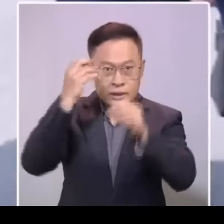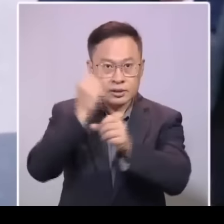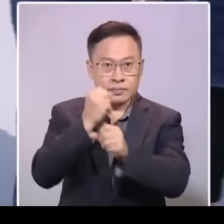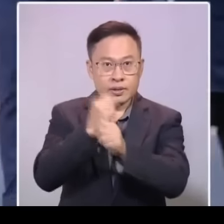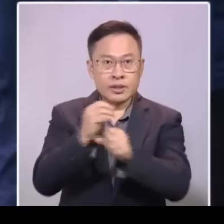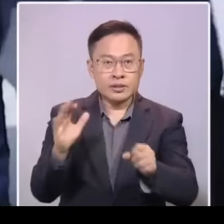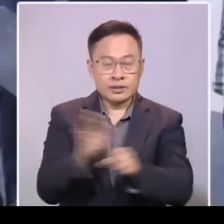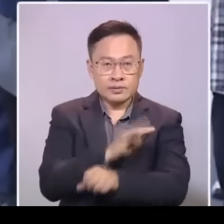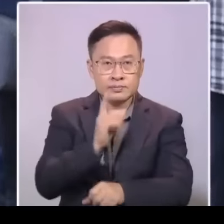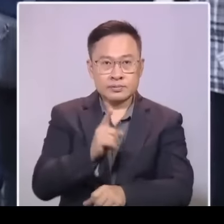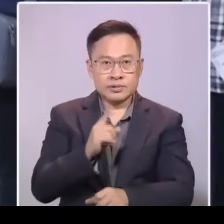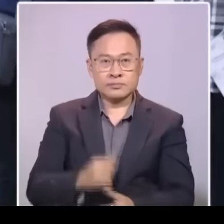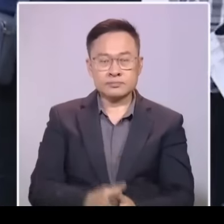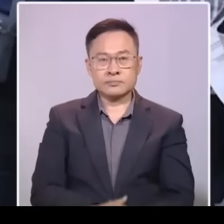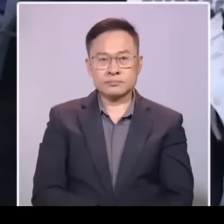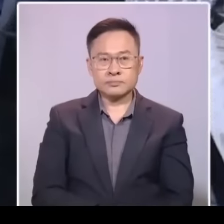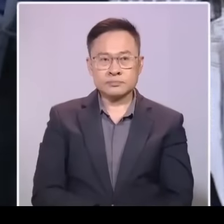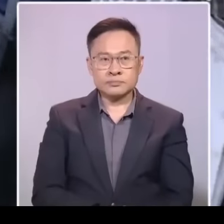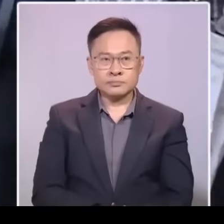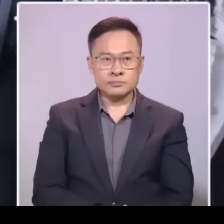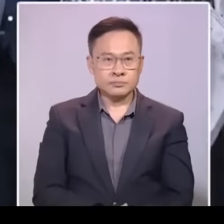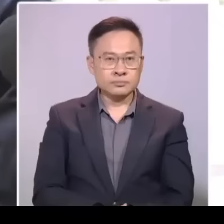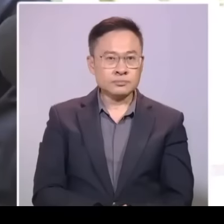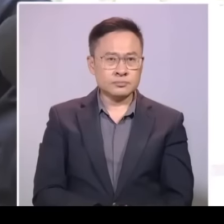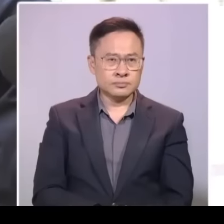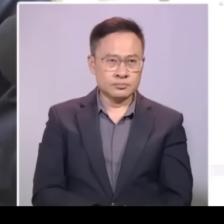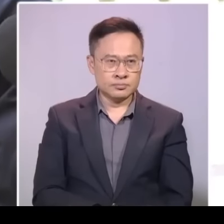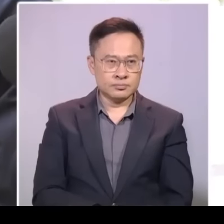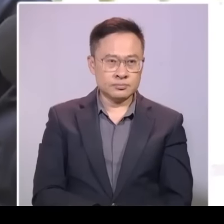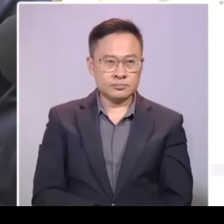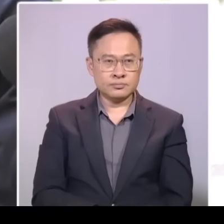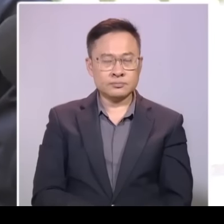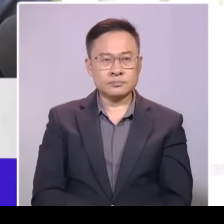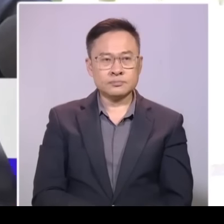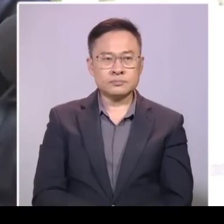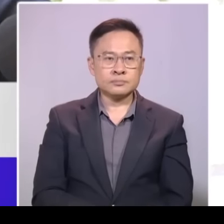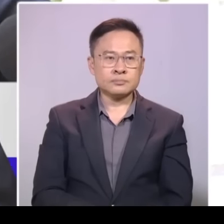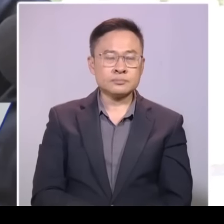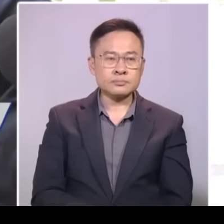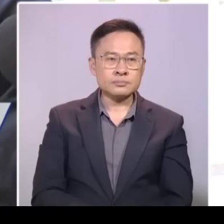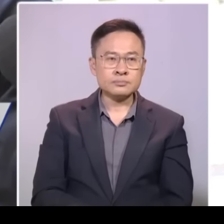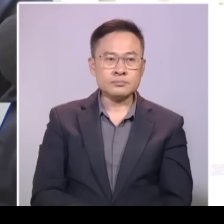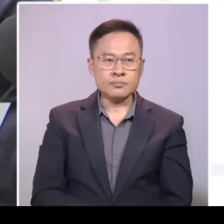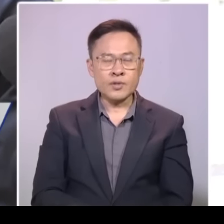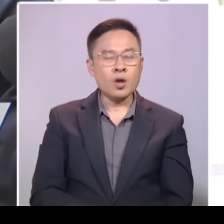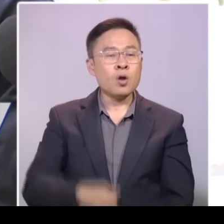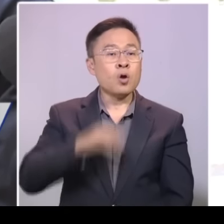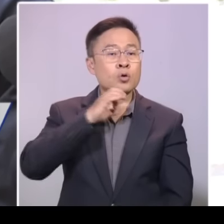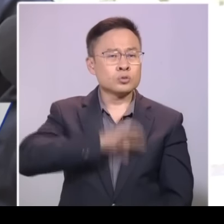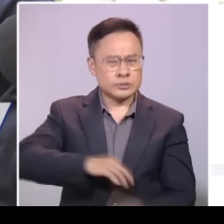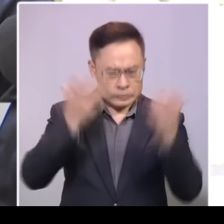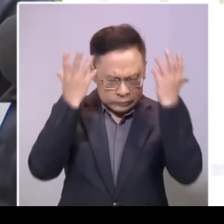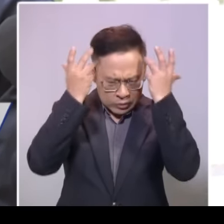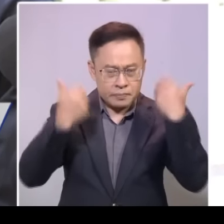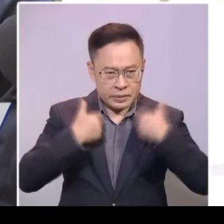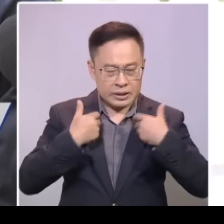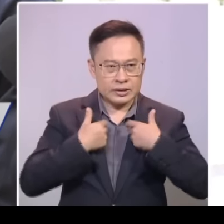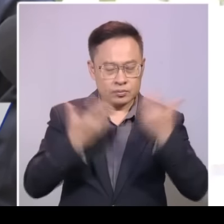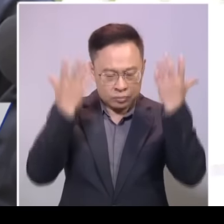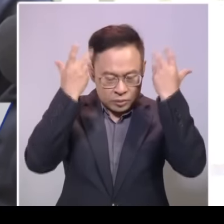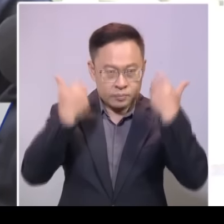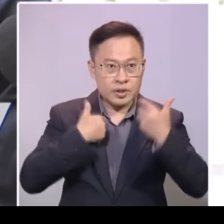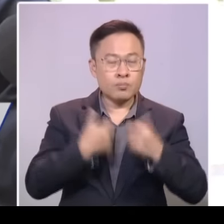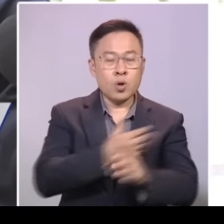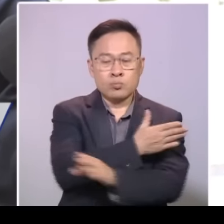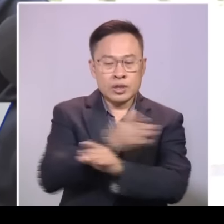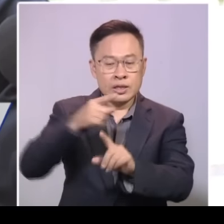างนายอรรถกรเปิดใจกันหน่อยค่ะ ก็มีเยอะนะครับอาจจะรู้สึกกดดันครับเพราะว่าต้องเรียนว่า